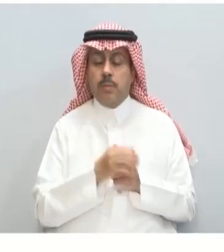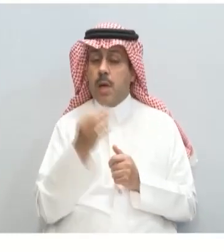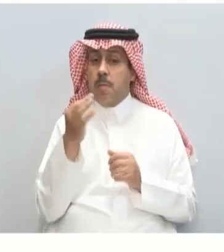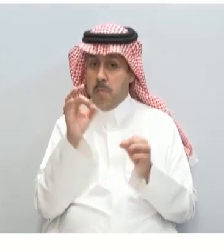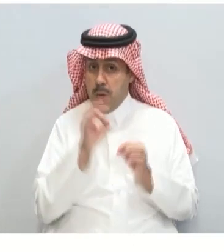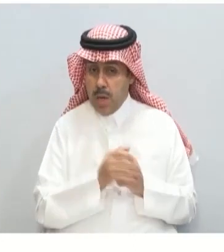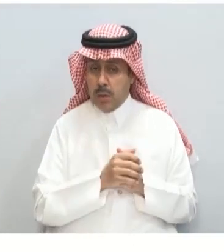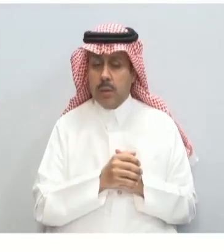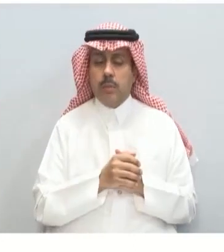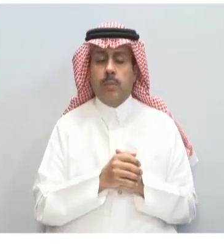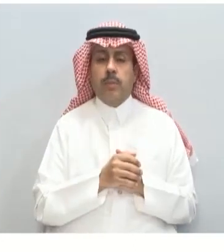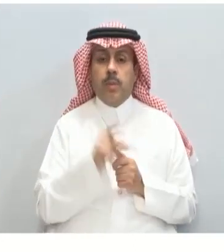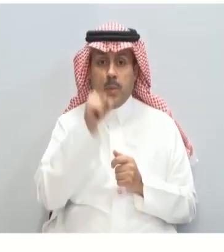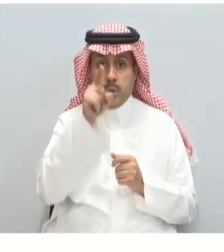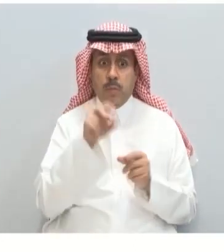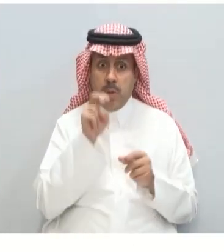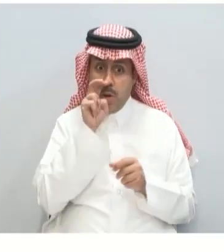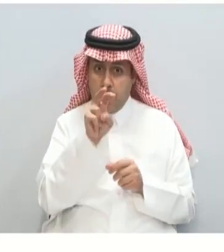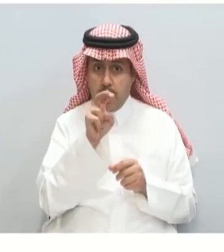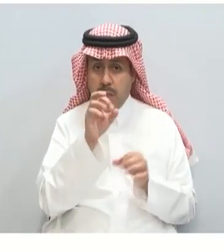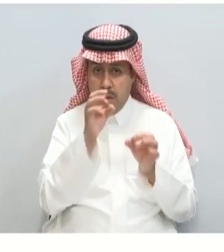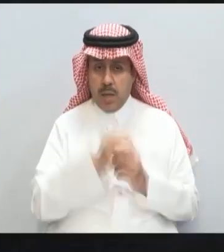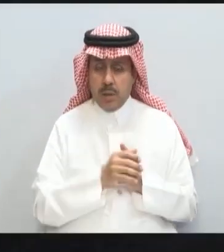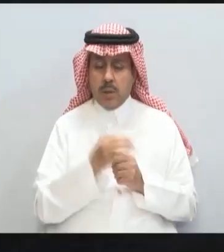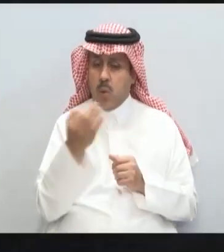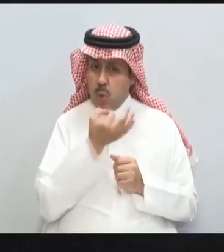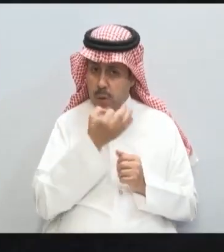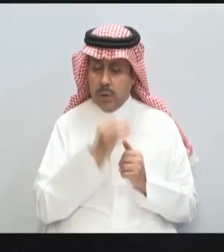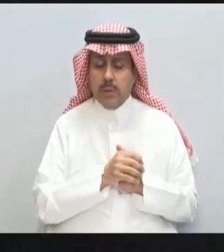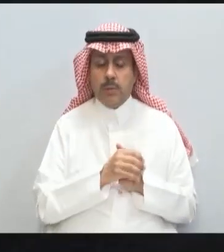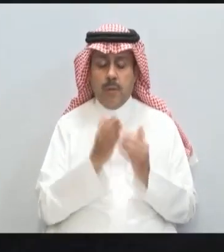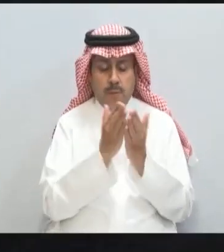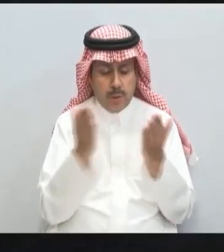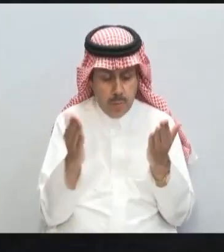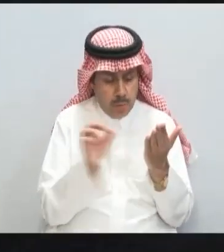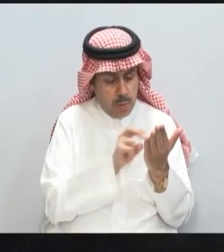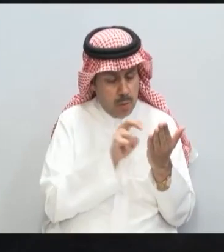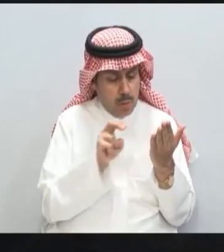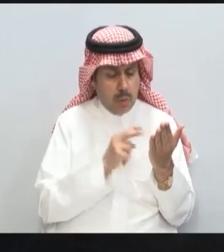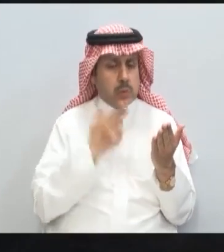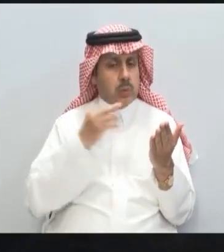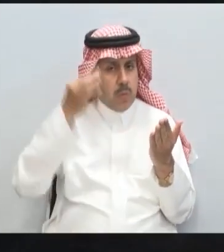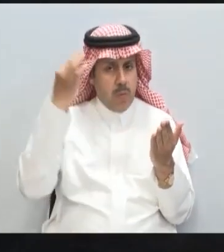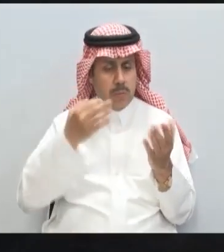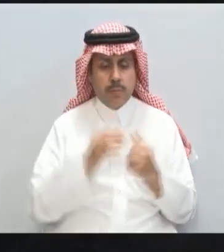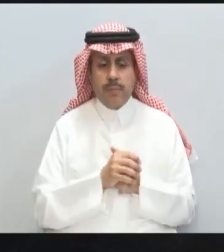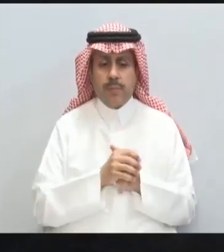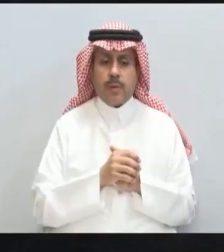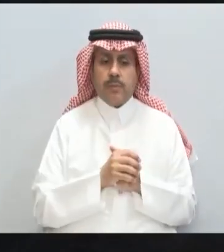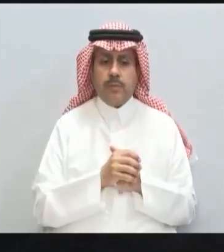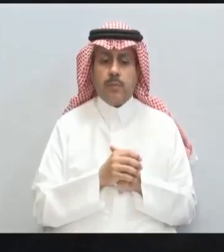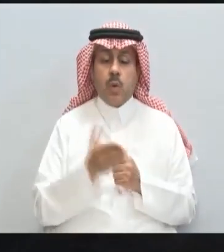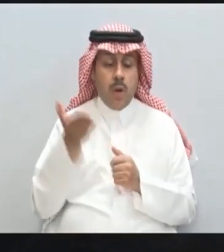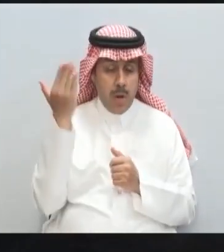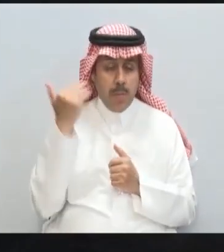الايات والمرجو منكم النظر الى الايات وقراءه وقراءتها قراءه ليمه صحيحه قد كنا بحمد